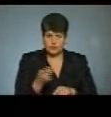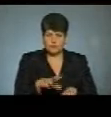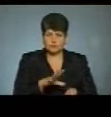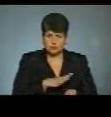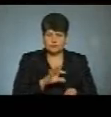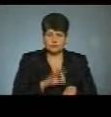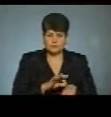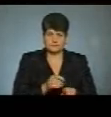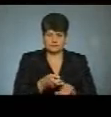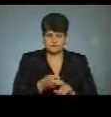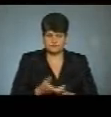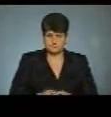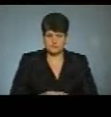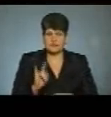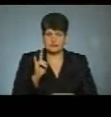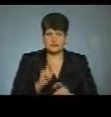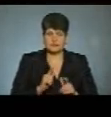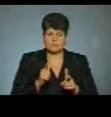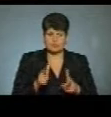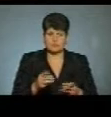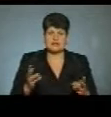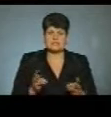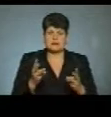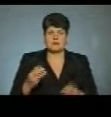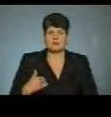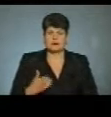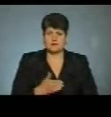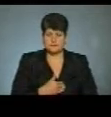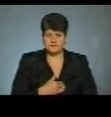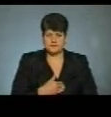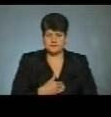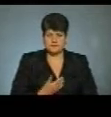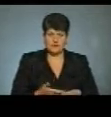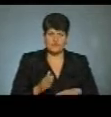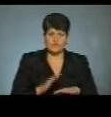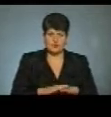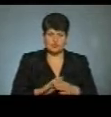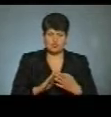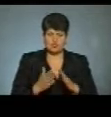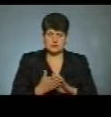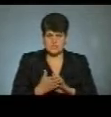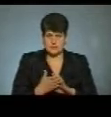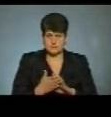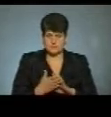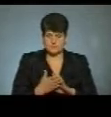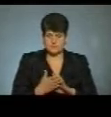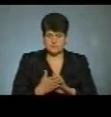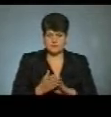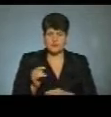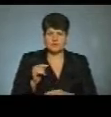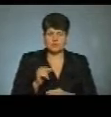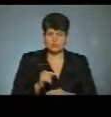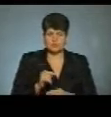що дитина поступила з пневмонією в важкому стані, через що